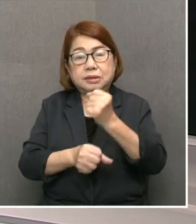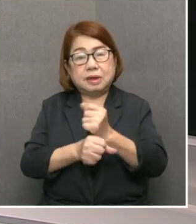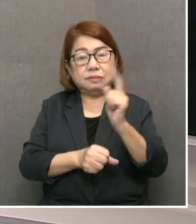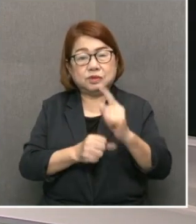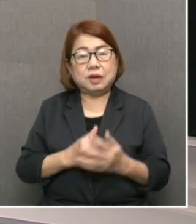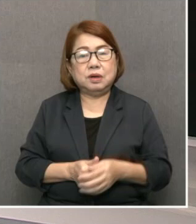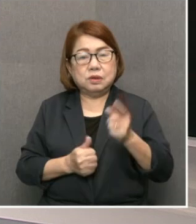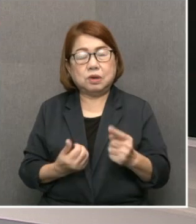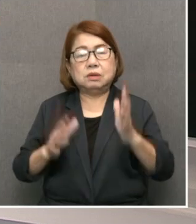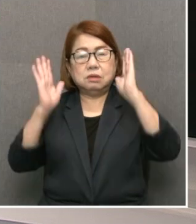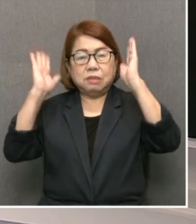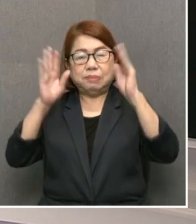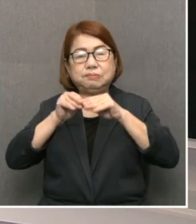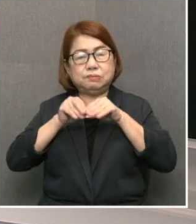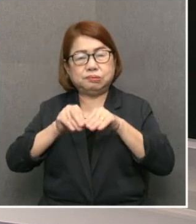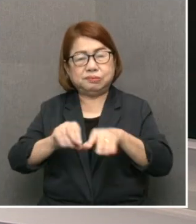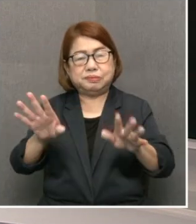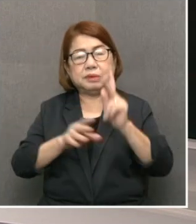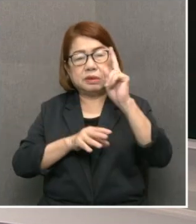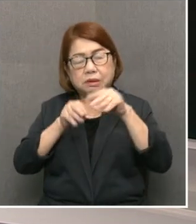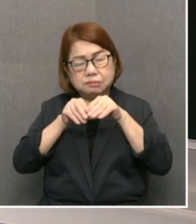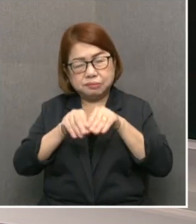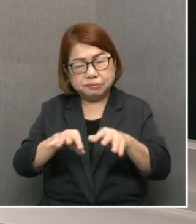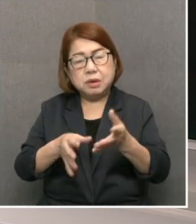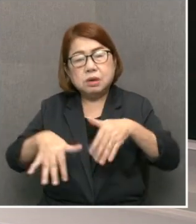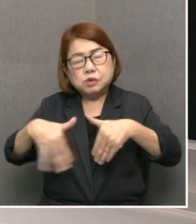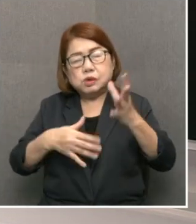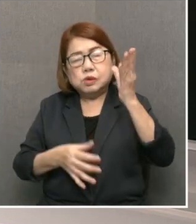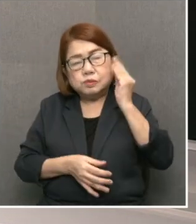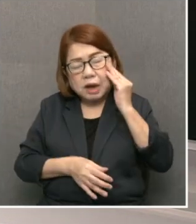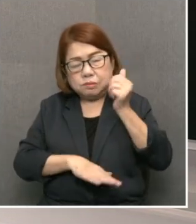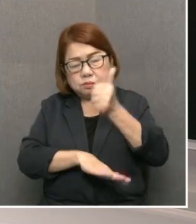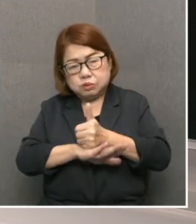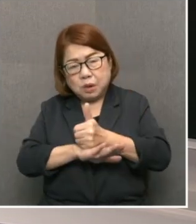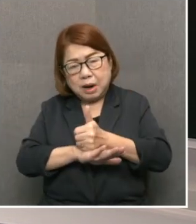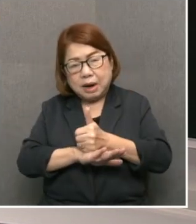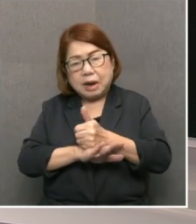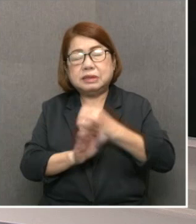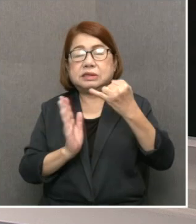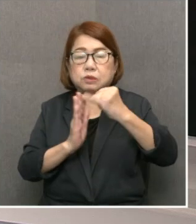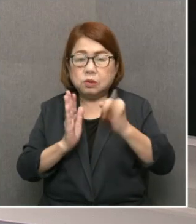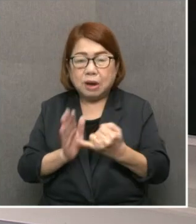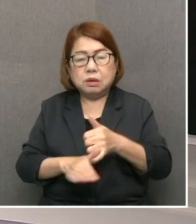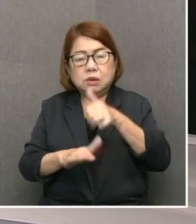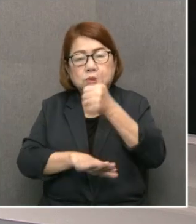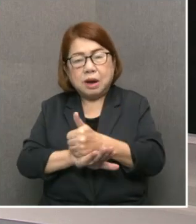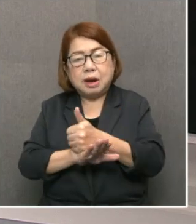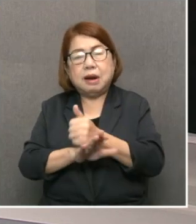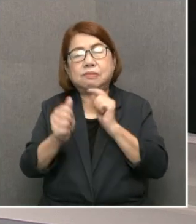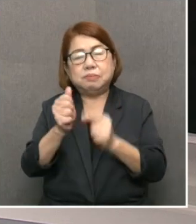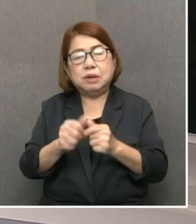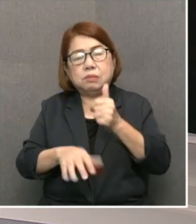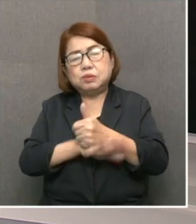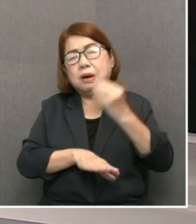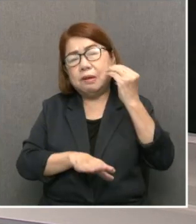ให้ไปประชาสัมพันธ์สร้างการรับรู้ผู้ว่าในอำเภอตำบลหมู่บ้านทุกหน่วยงานที่เกี่ยวข้องในการดูแลประชาชนค่ะ